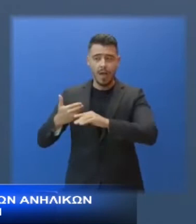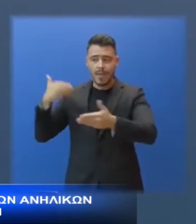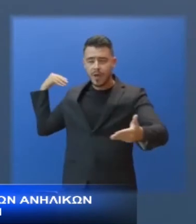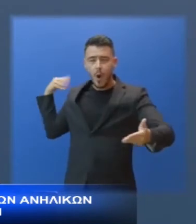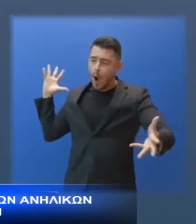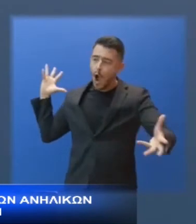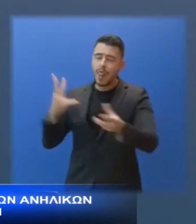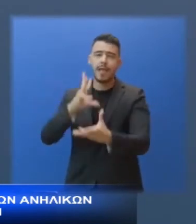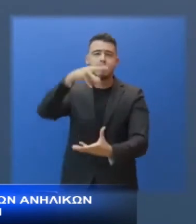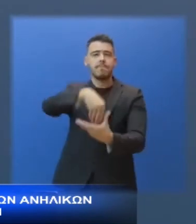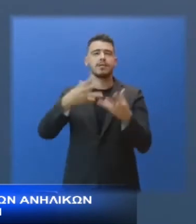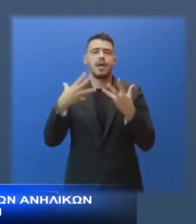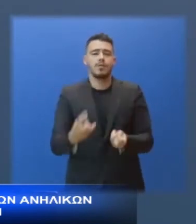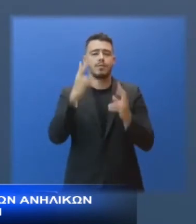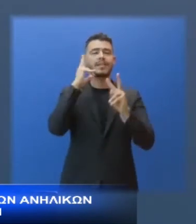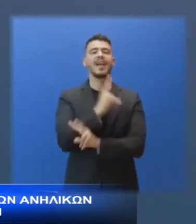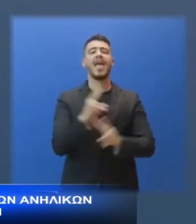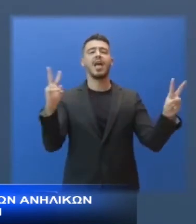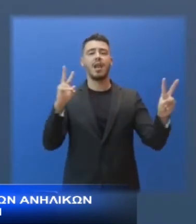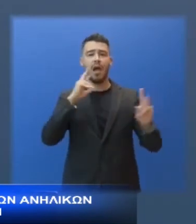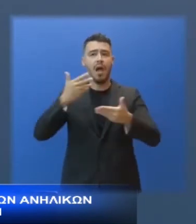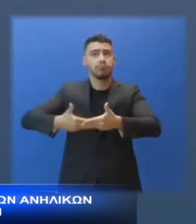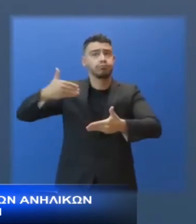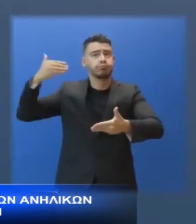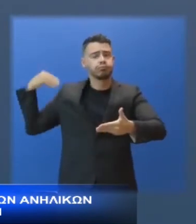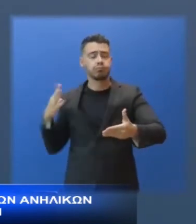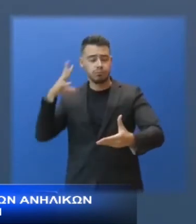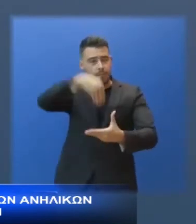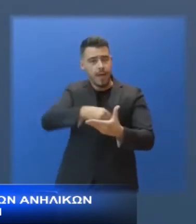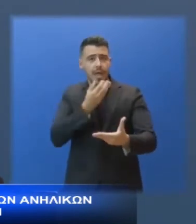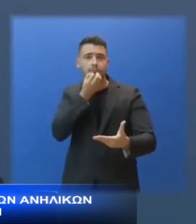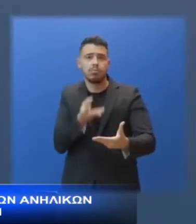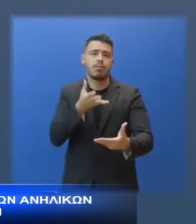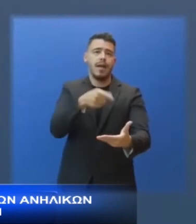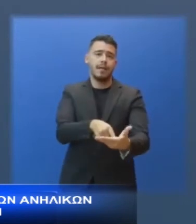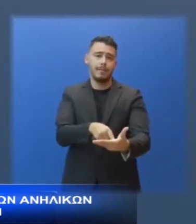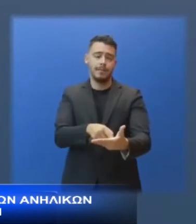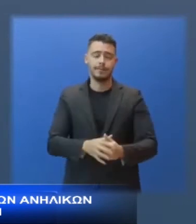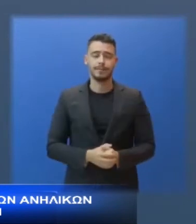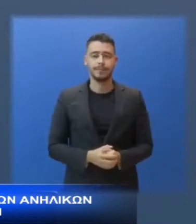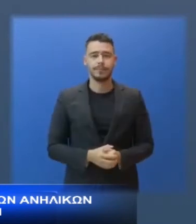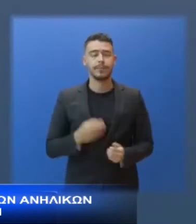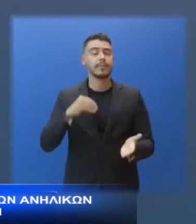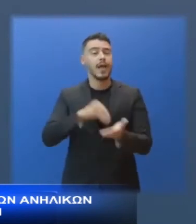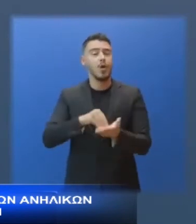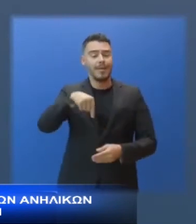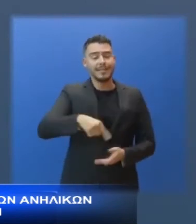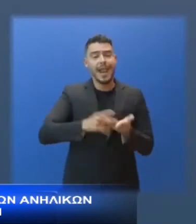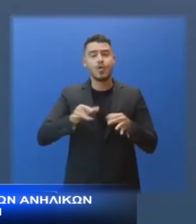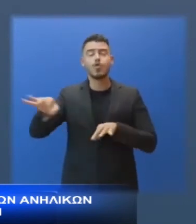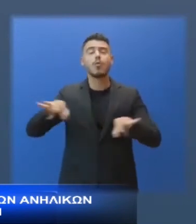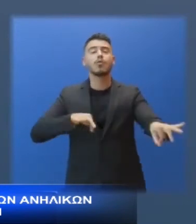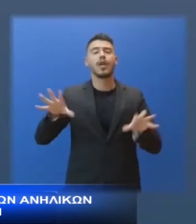κινητό τους μια πλήρη εικόνα του ιατρικού ιστορικού τους. Τέλος, σήμερα συζητείται και θα ψηφιστεί στην Βουλή το νομοσχέδιο για την κοινωνική